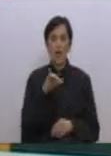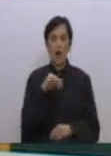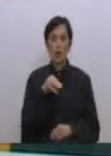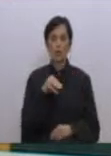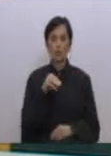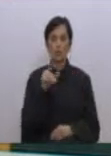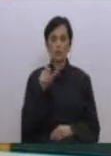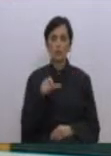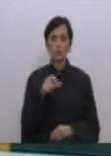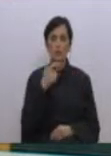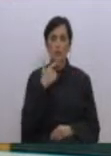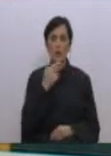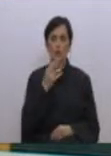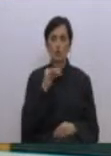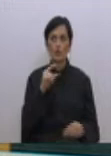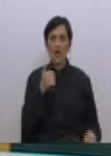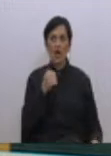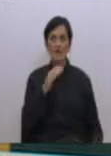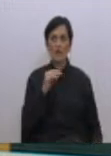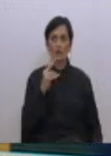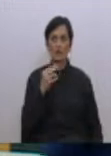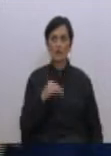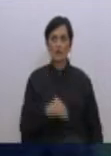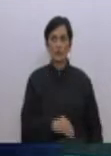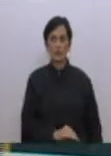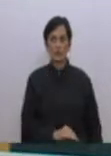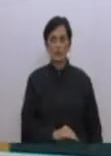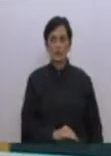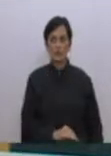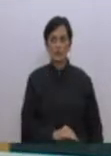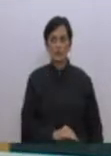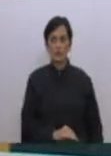აუდიტორი რომელიც ცოტნე ყავლაშვილი.